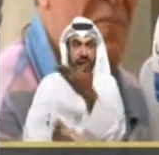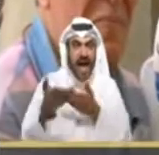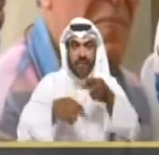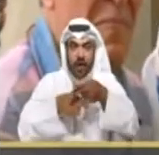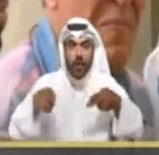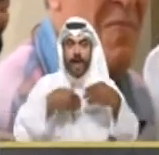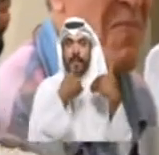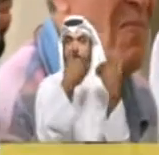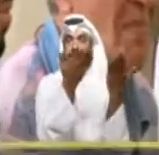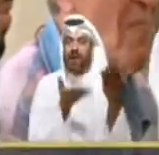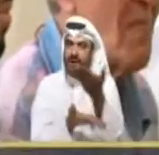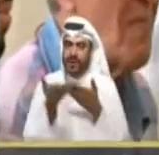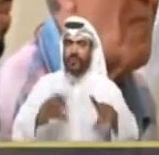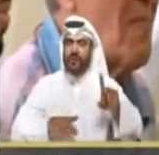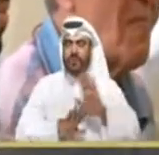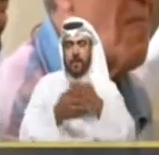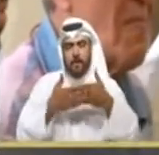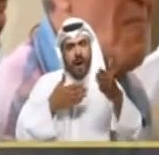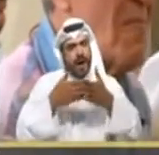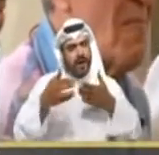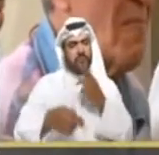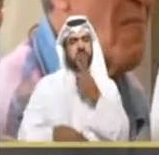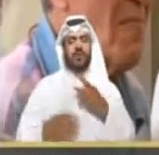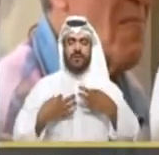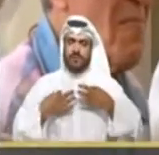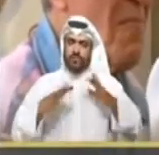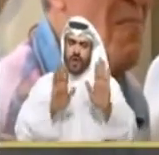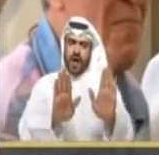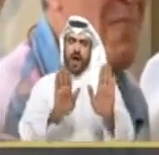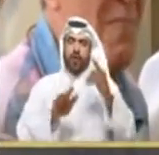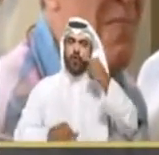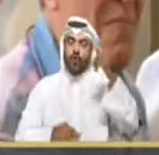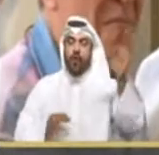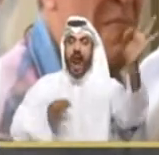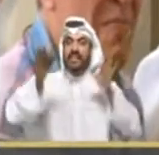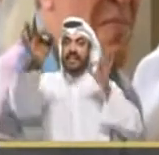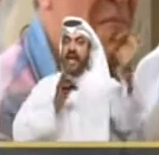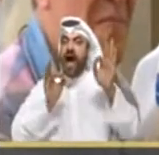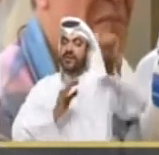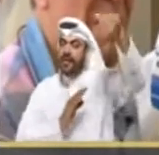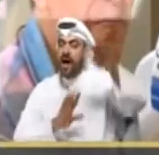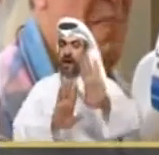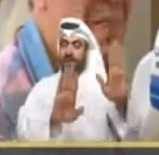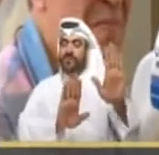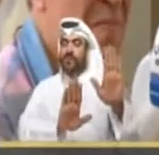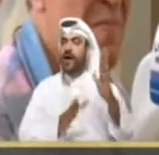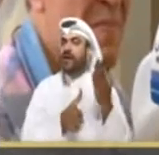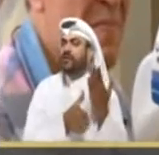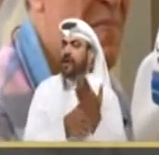مع دول المنطقة، وذلك لعدة أسباب، منها